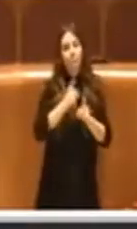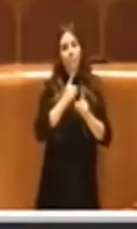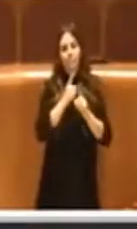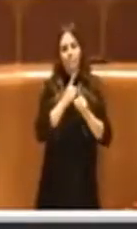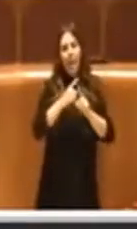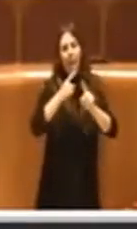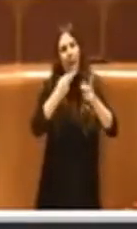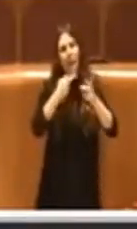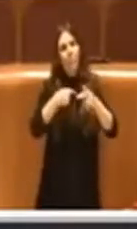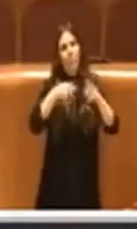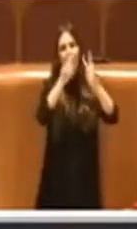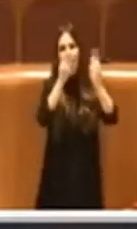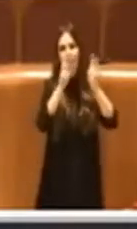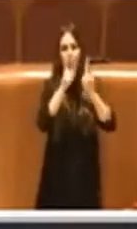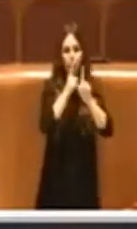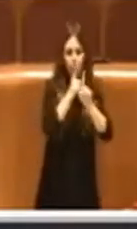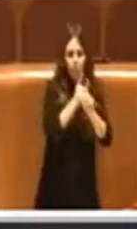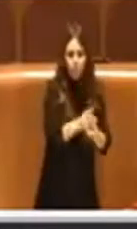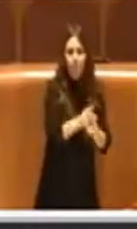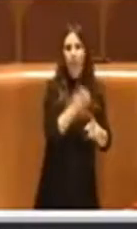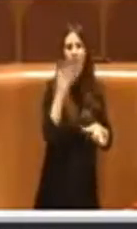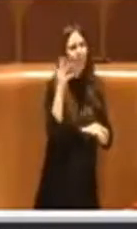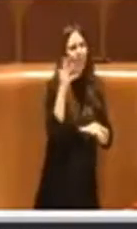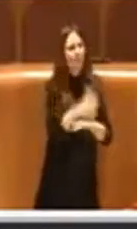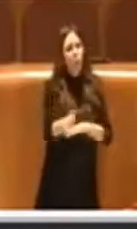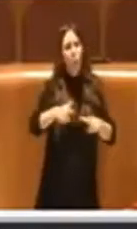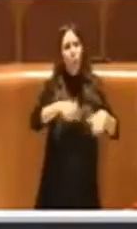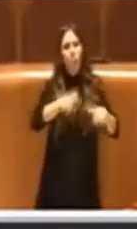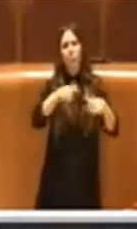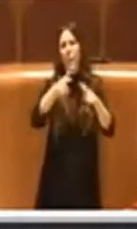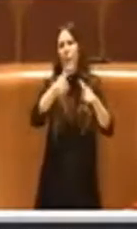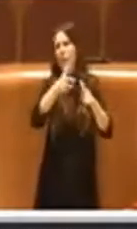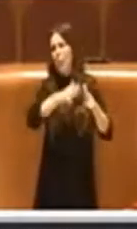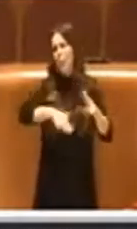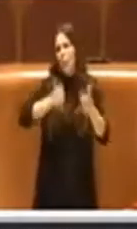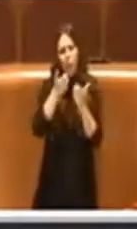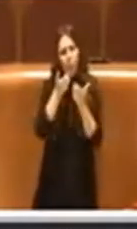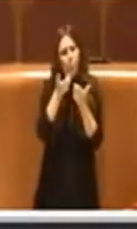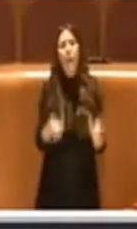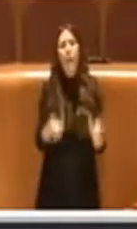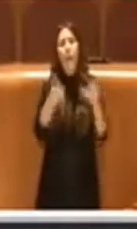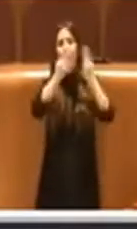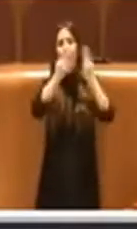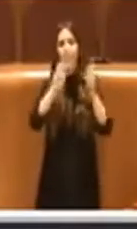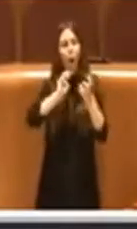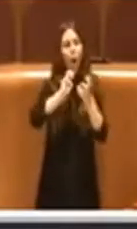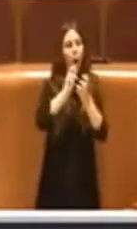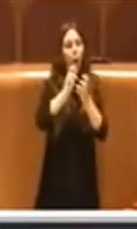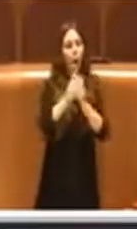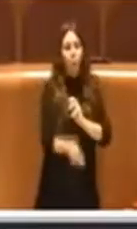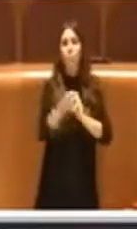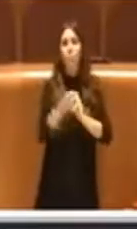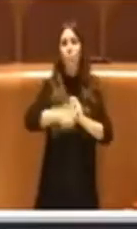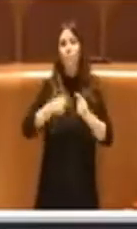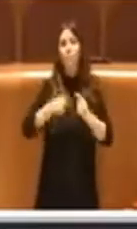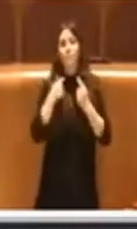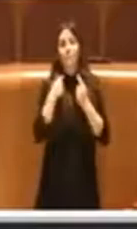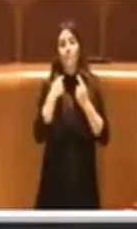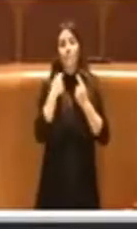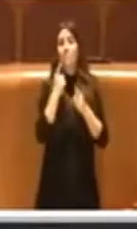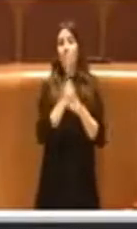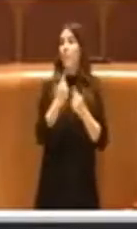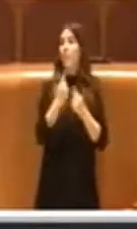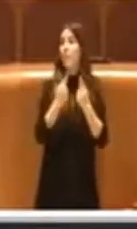tema è intervenuto su migliaia di pini il tema è molto complesso perché bisognava aspettare le linee guida del ministero